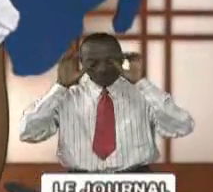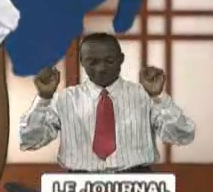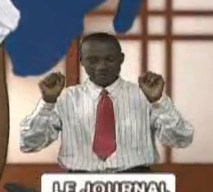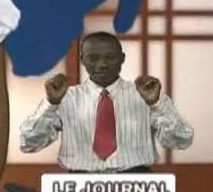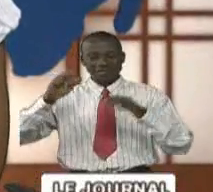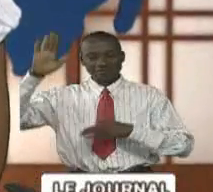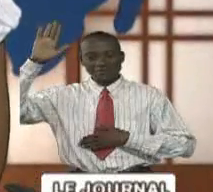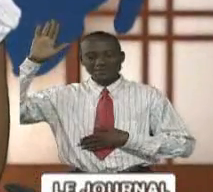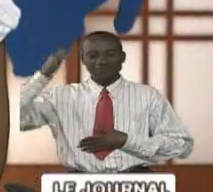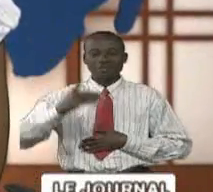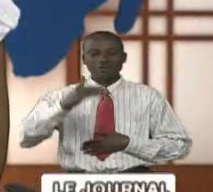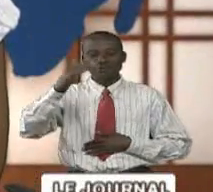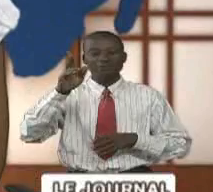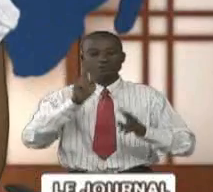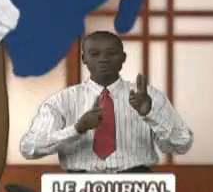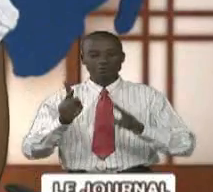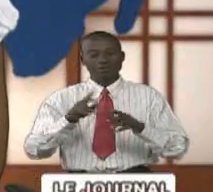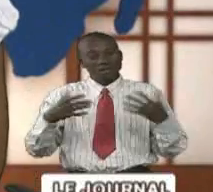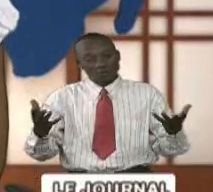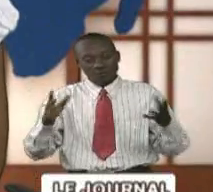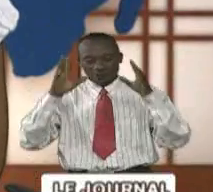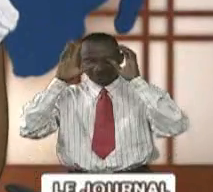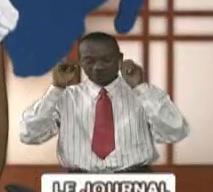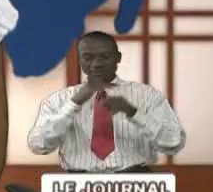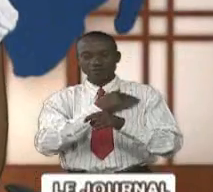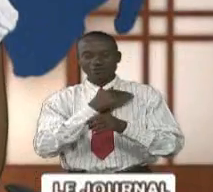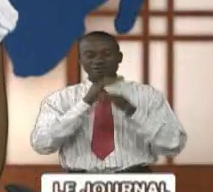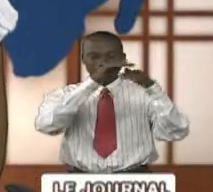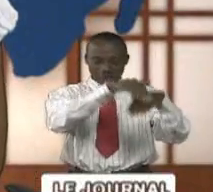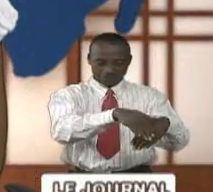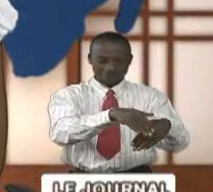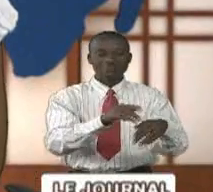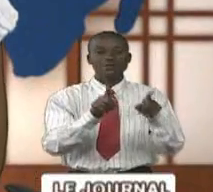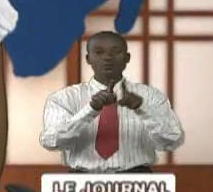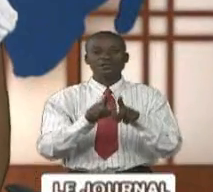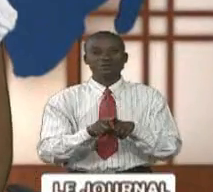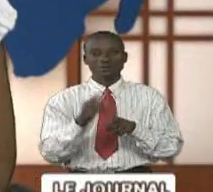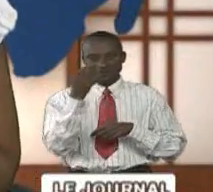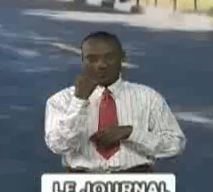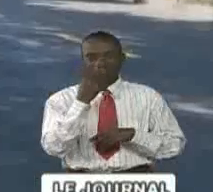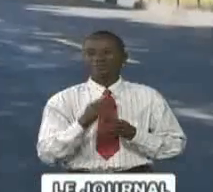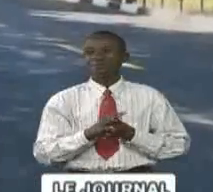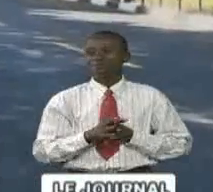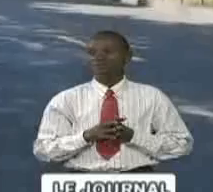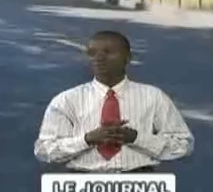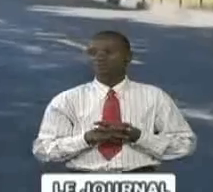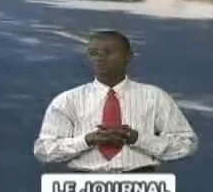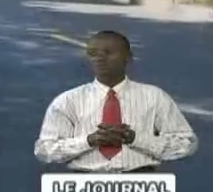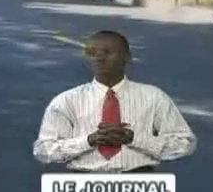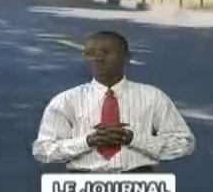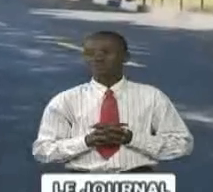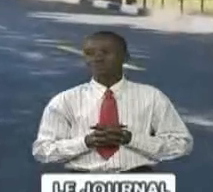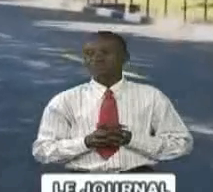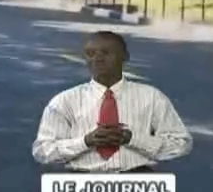assisté à l'investiture de son homologue du Kenya. Jacques Mukaleng-Makal nous en parle. De la visite